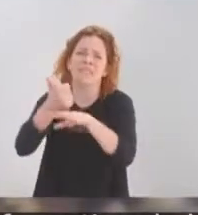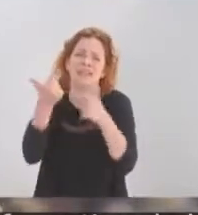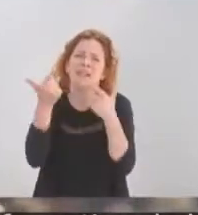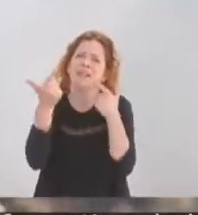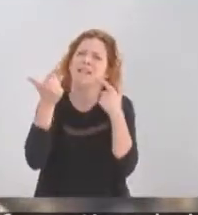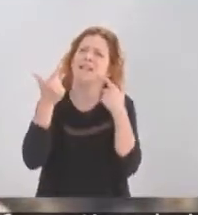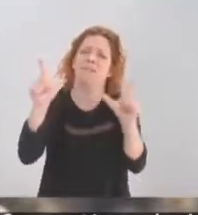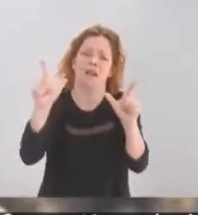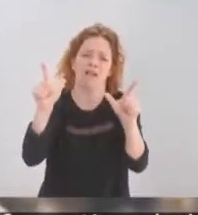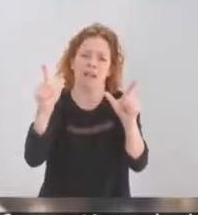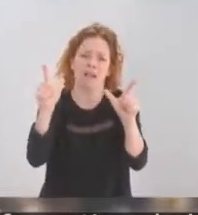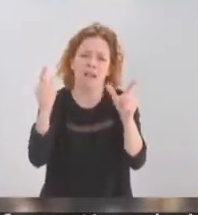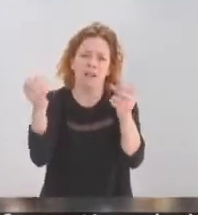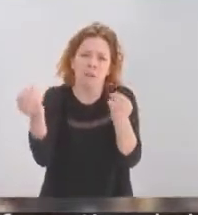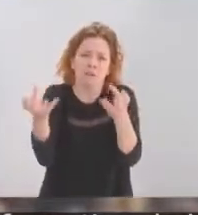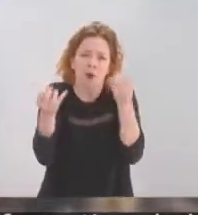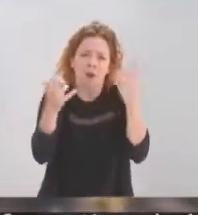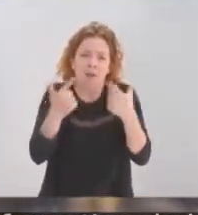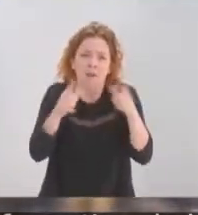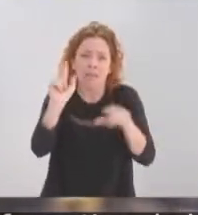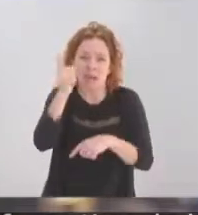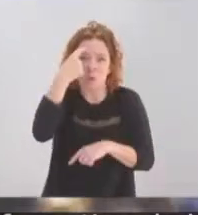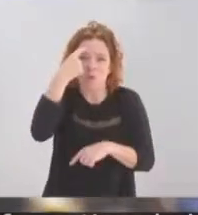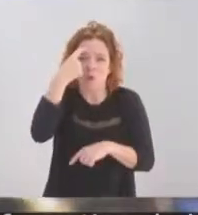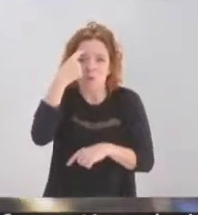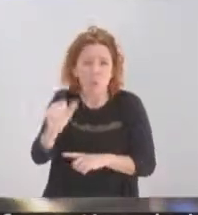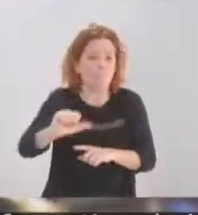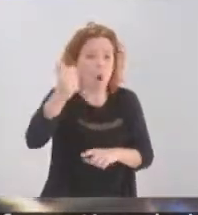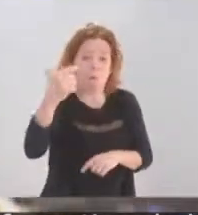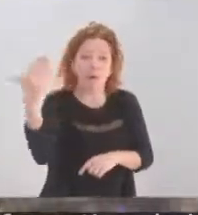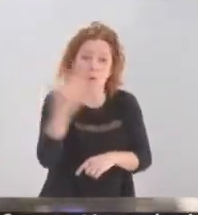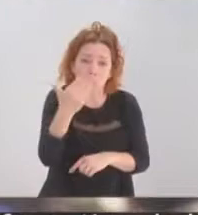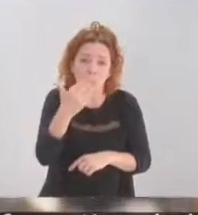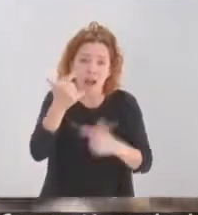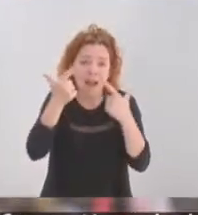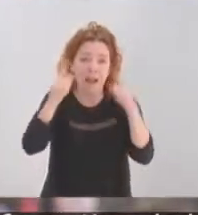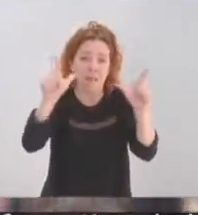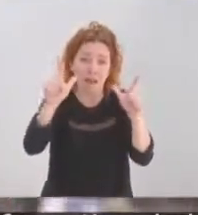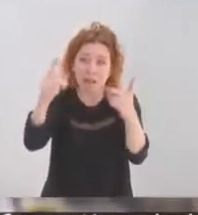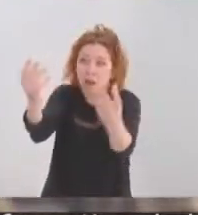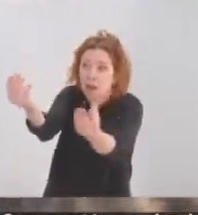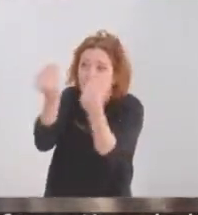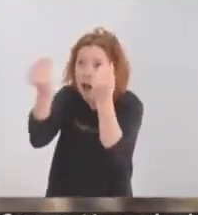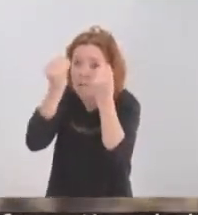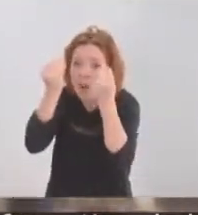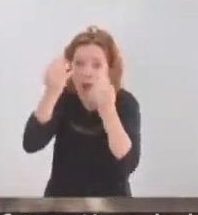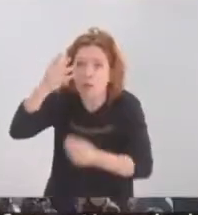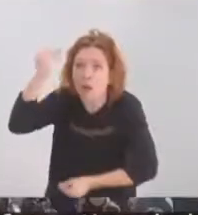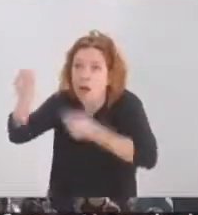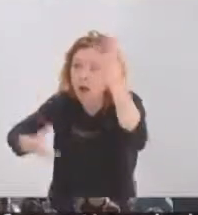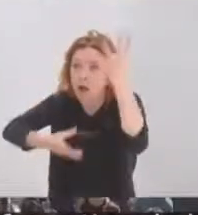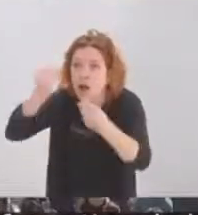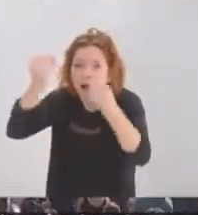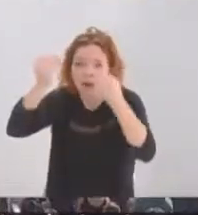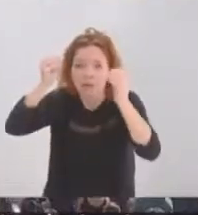de conscience. C'est la liberté d'apprendre, apprendre, partager les savoirs,